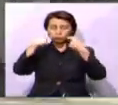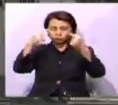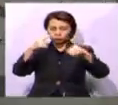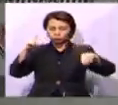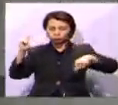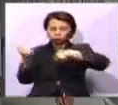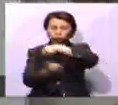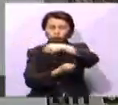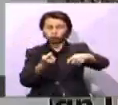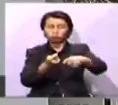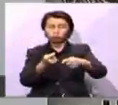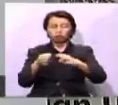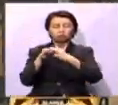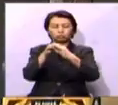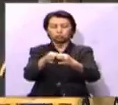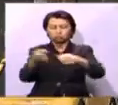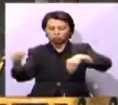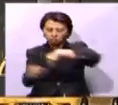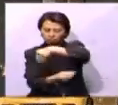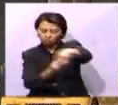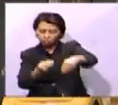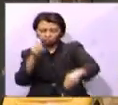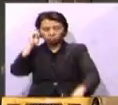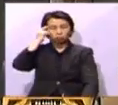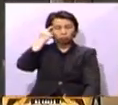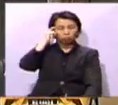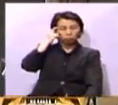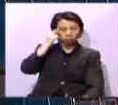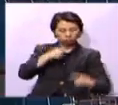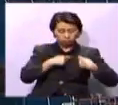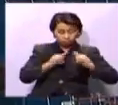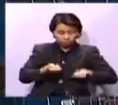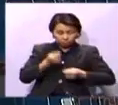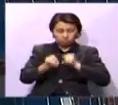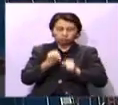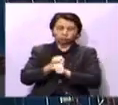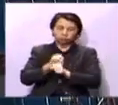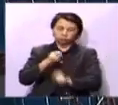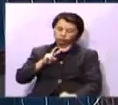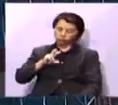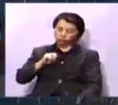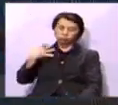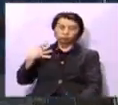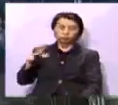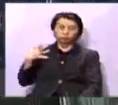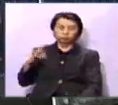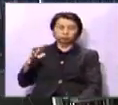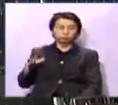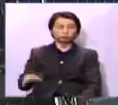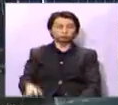bertukar hak milik menerusi transaksi yang diragui sejak 2015.